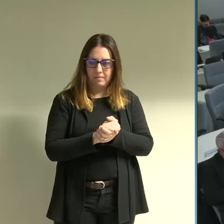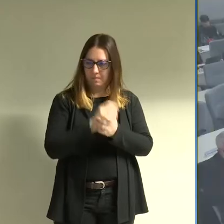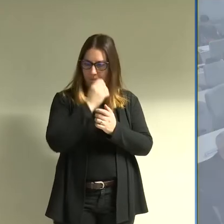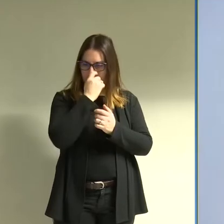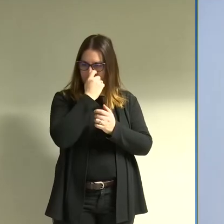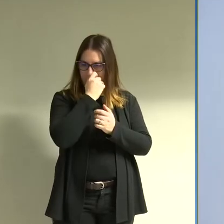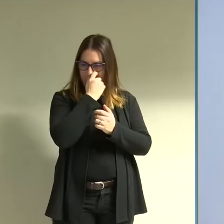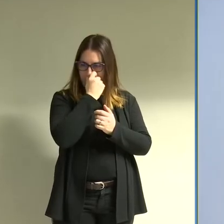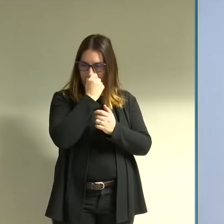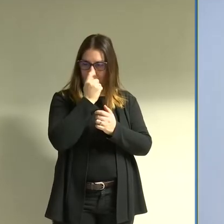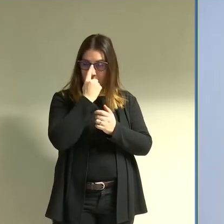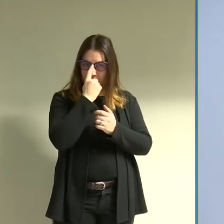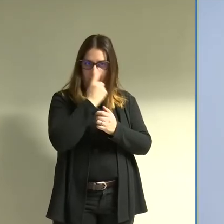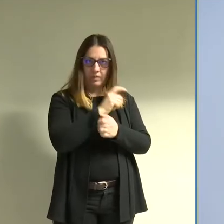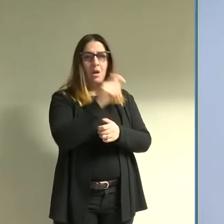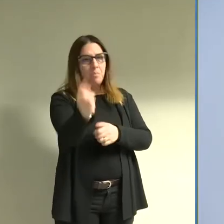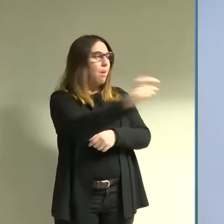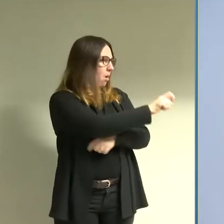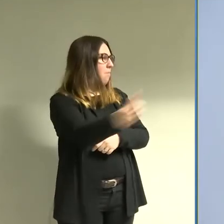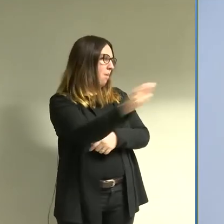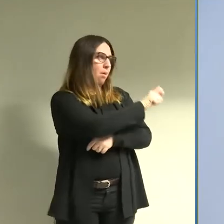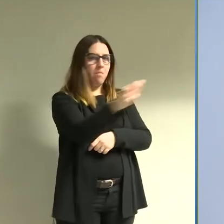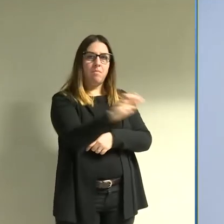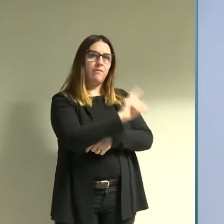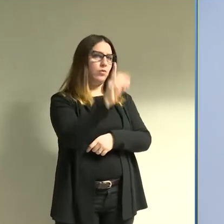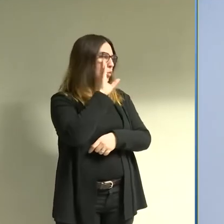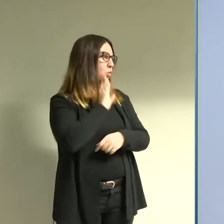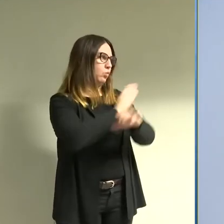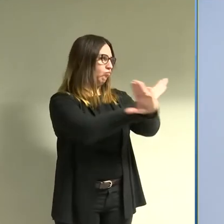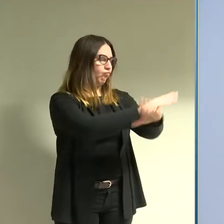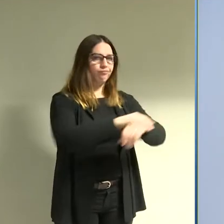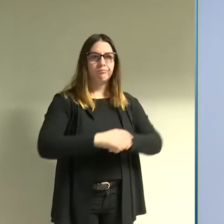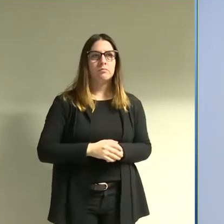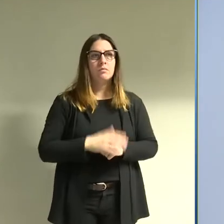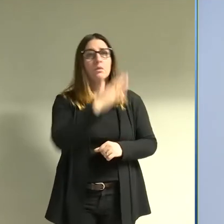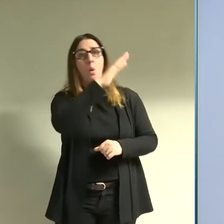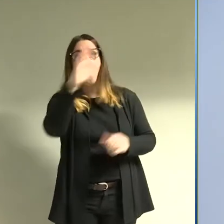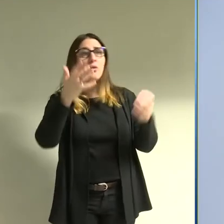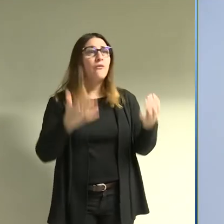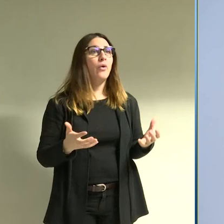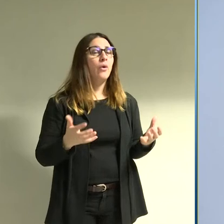pas de ping pong s'il vous plaît y at il d'autres interventions